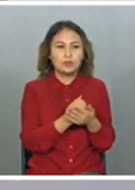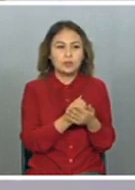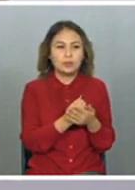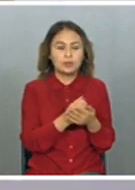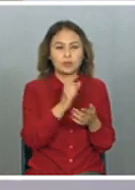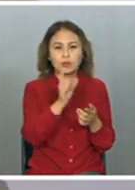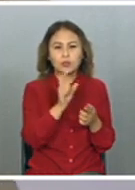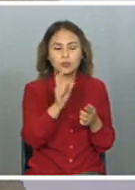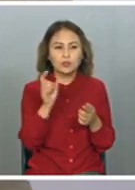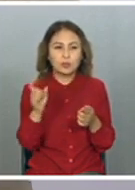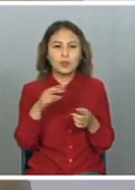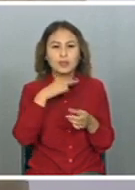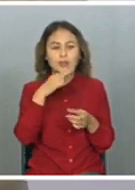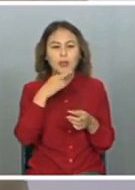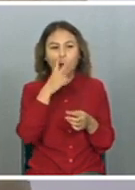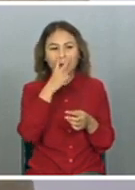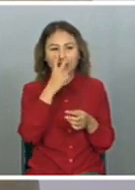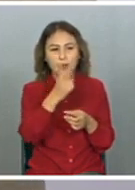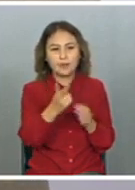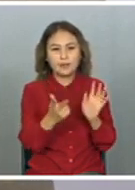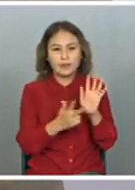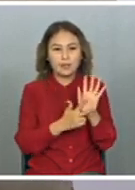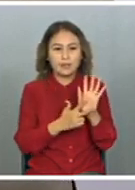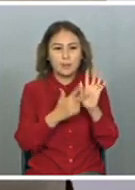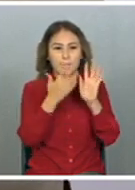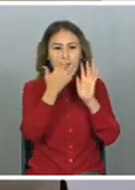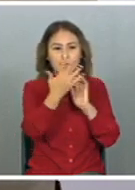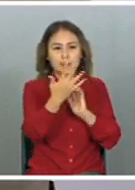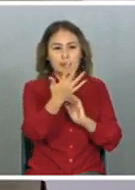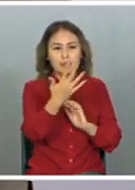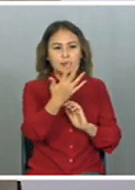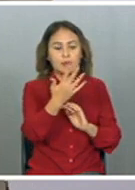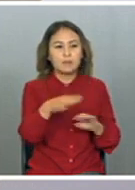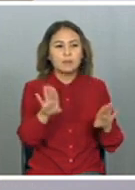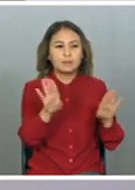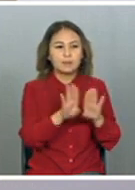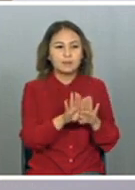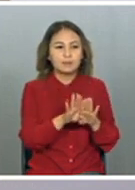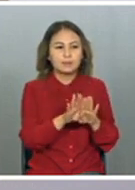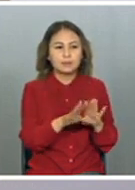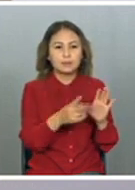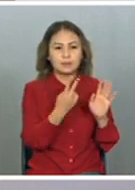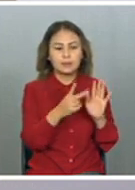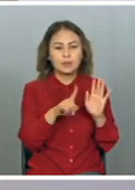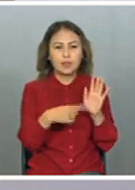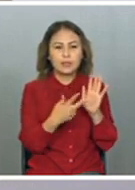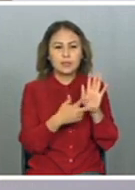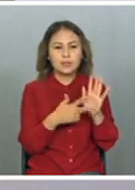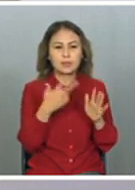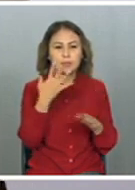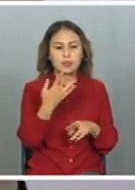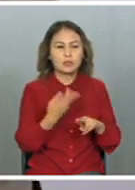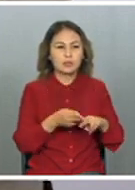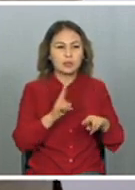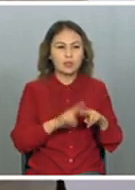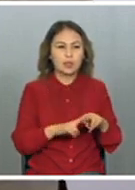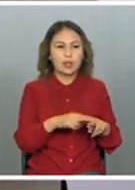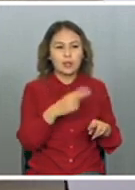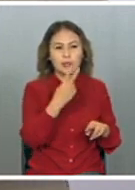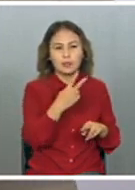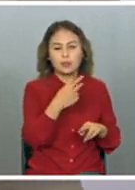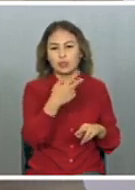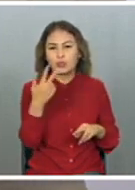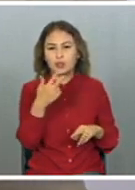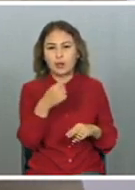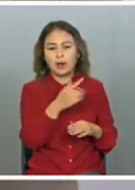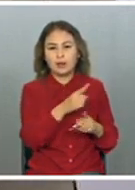бөлігіне назар аударайық. 8'ден 5. Енді байқандарыңыздай 2 бүтін 8'ден 5 деген 2 мен 3'тің арасында жатқан